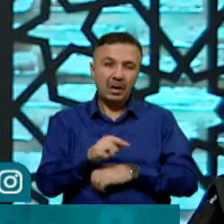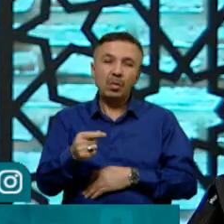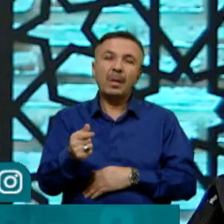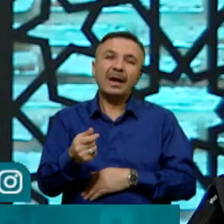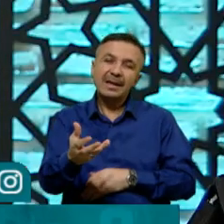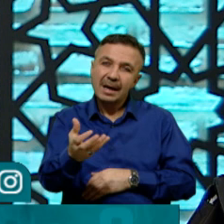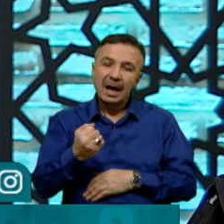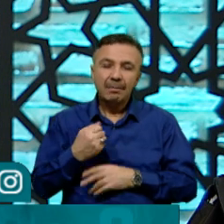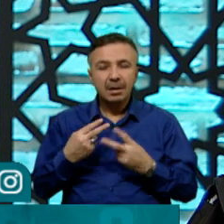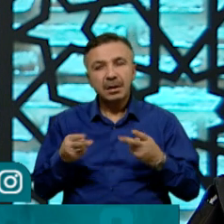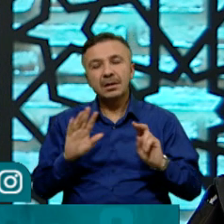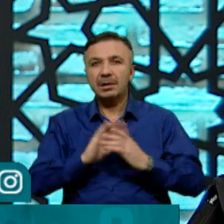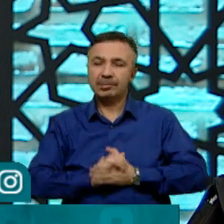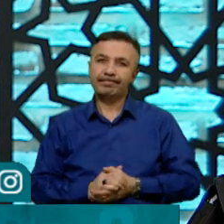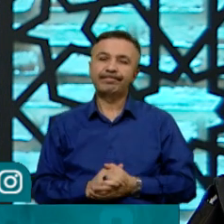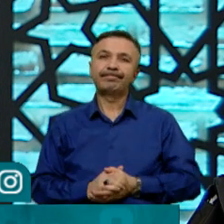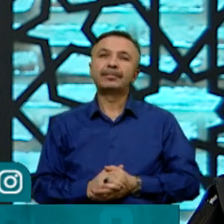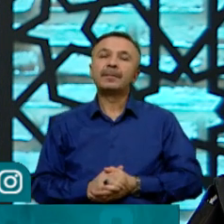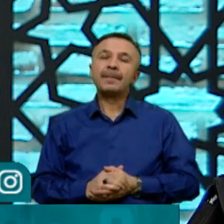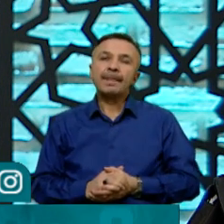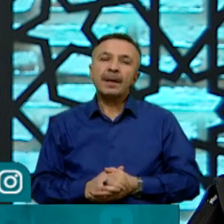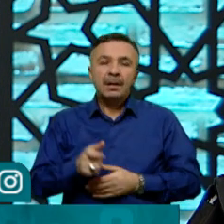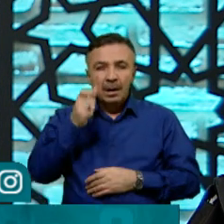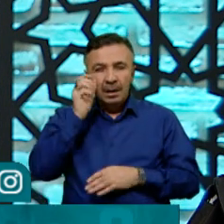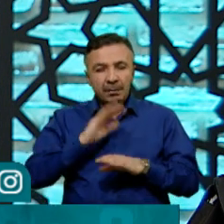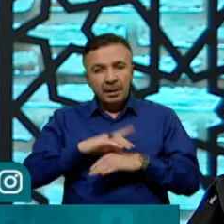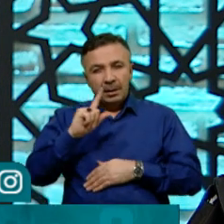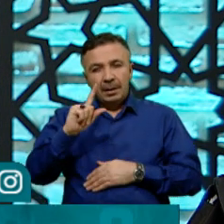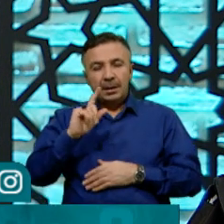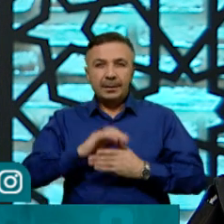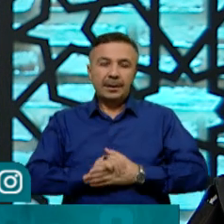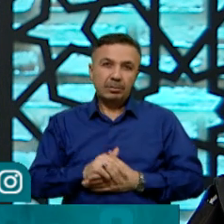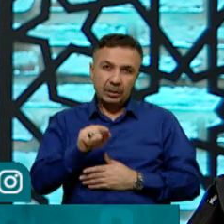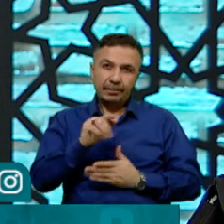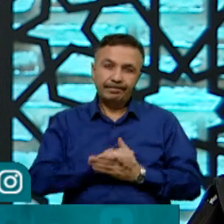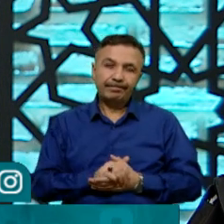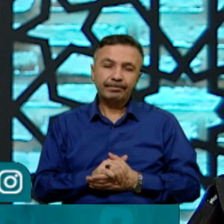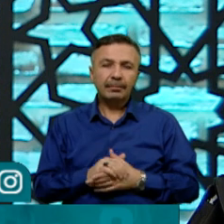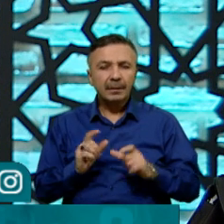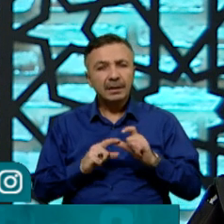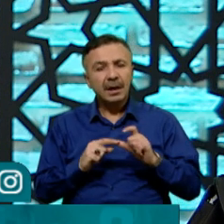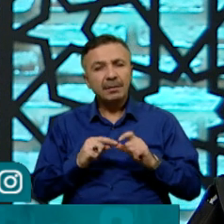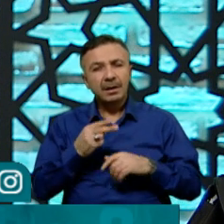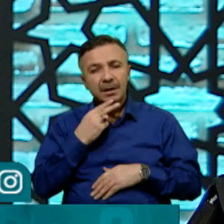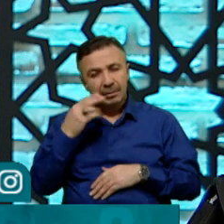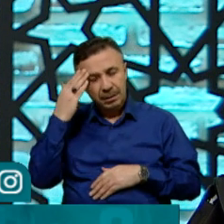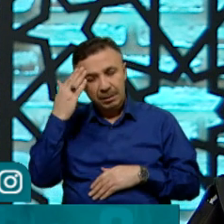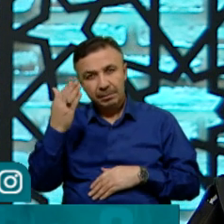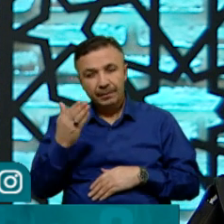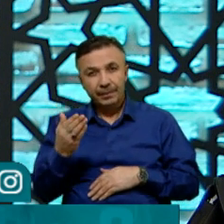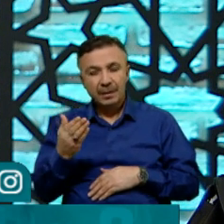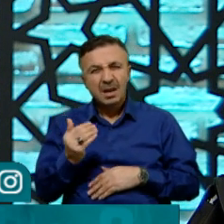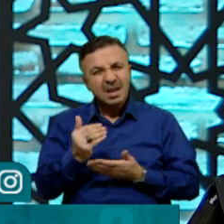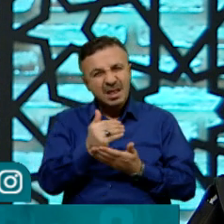parayı almak caiz değildir Eyvallah dikkat edilmesi gerekenleri sıraladı nız Selma hanım selamün aleyküm etmiş efendi diyor ki